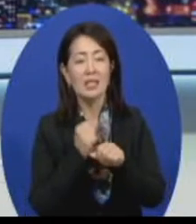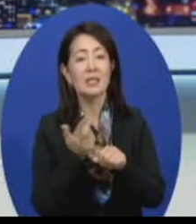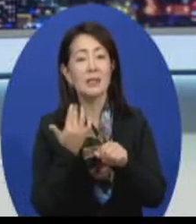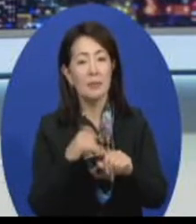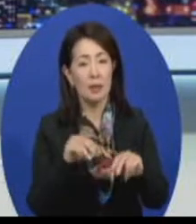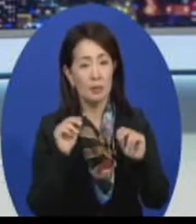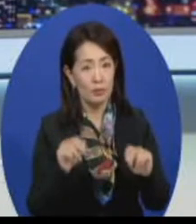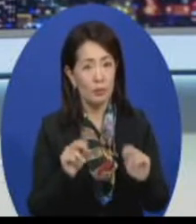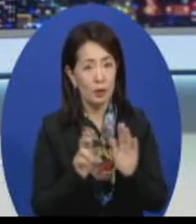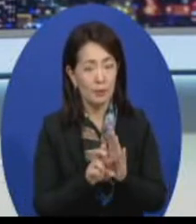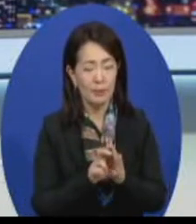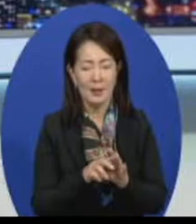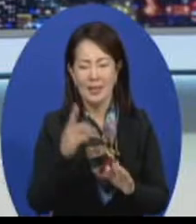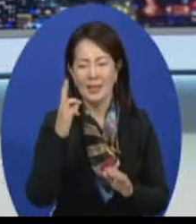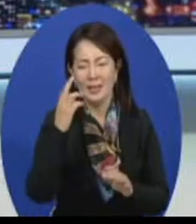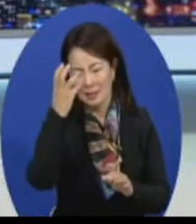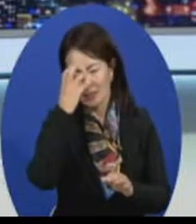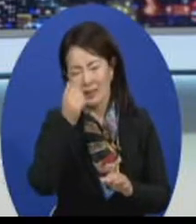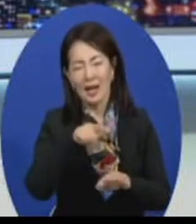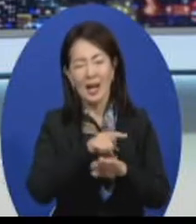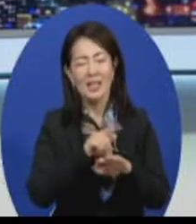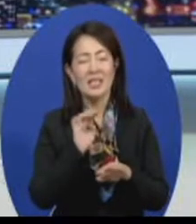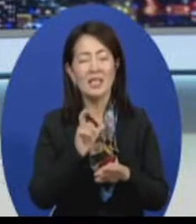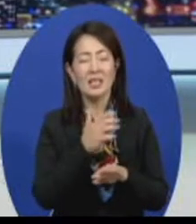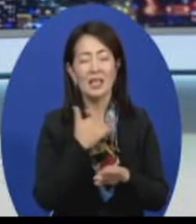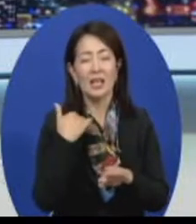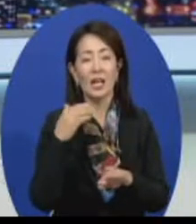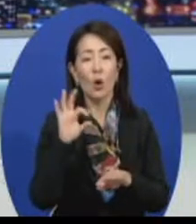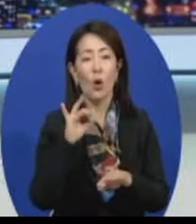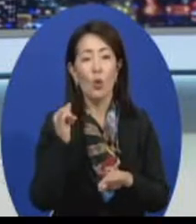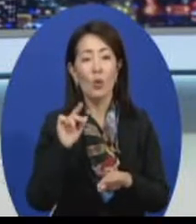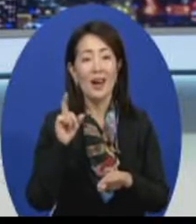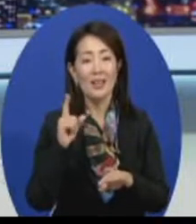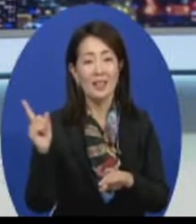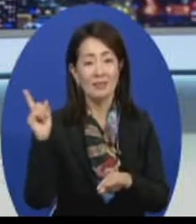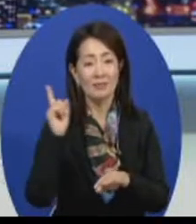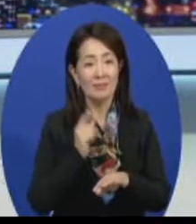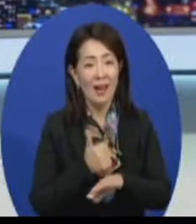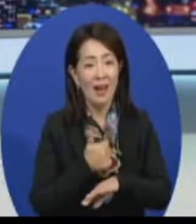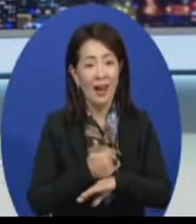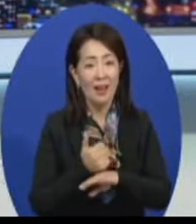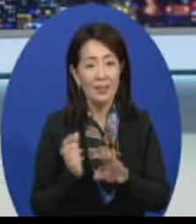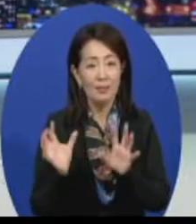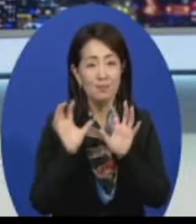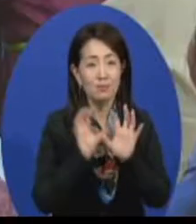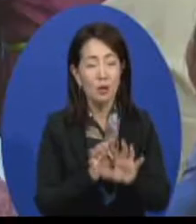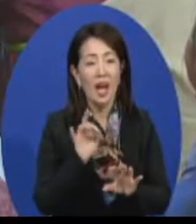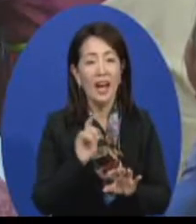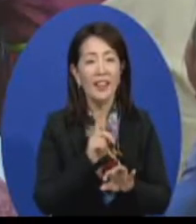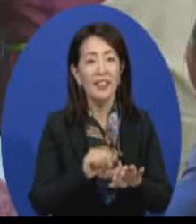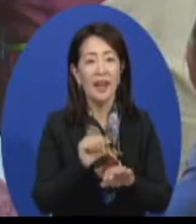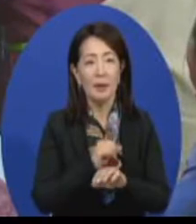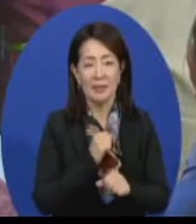байна. Засгийн газрын хэрэглэх газрын дарга ууйд нэр ахлуусан ажлын хэсэг Хинтэй аймагт ажиллаа.